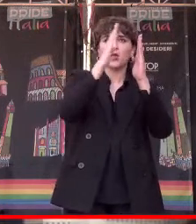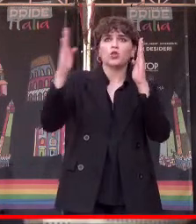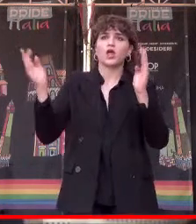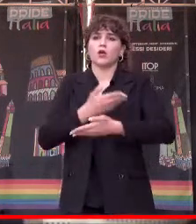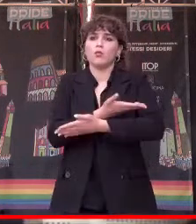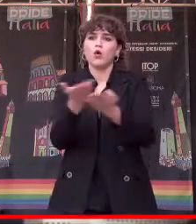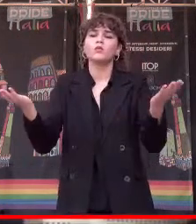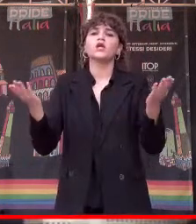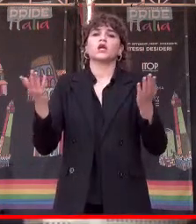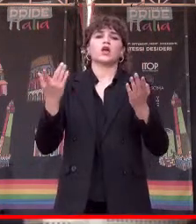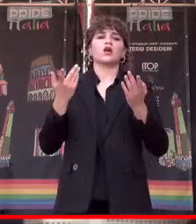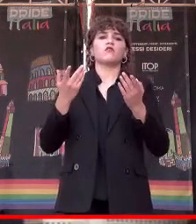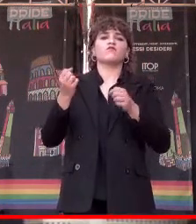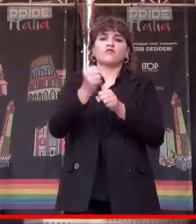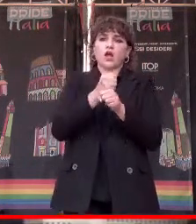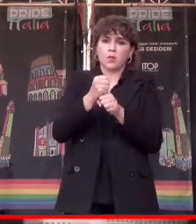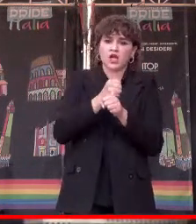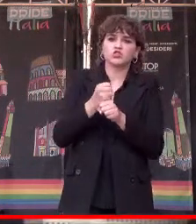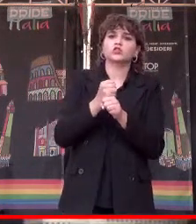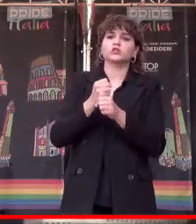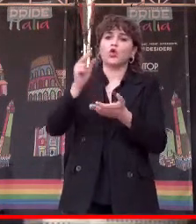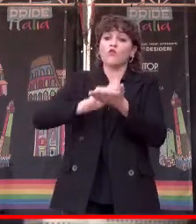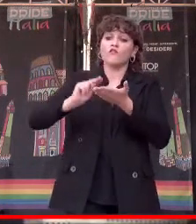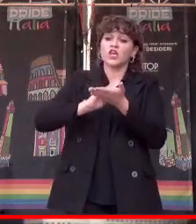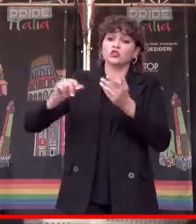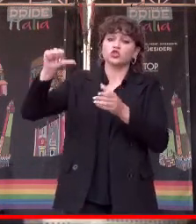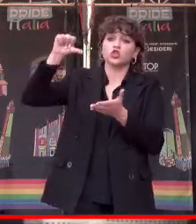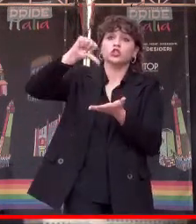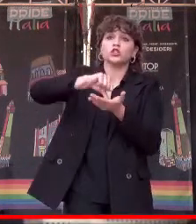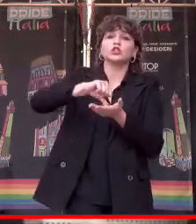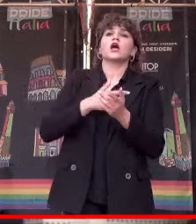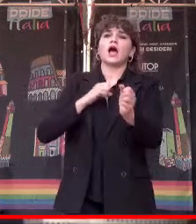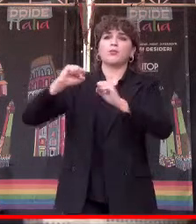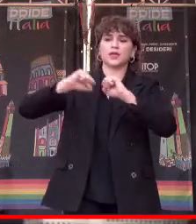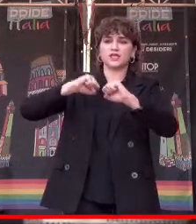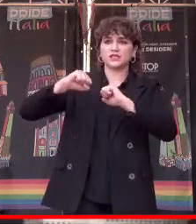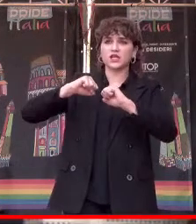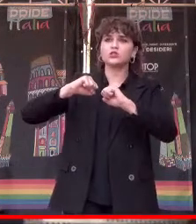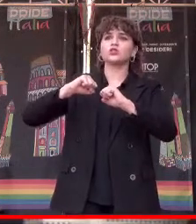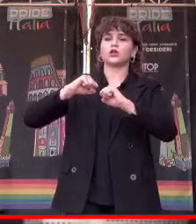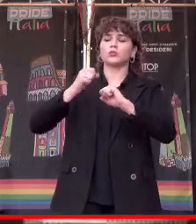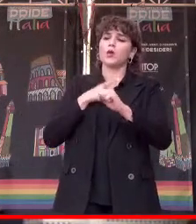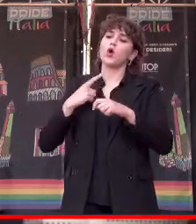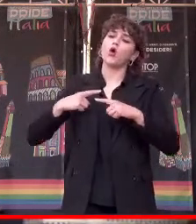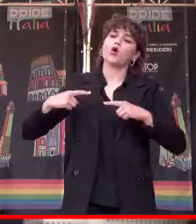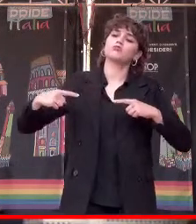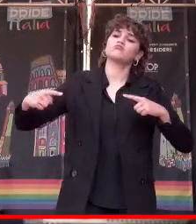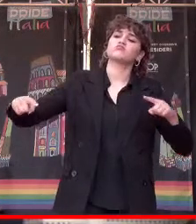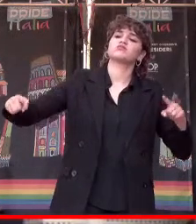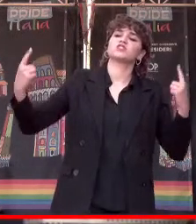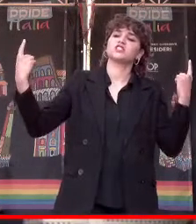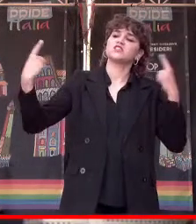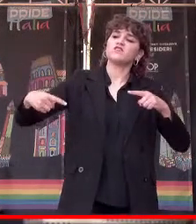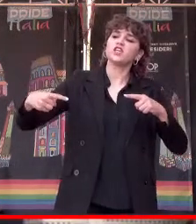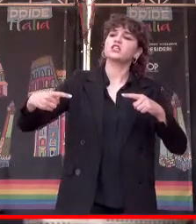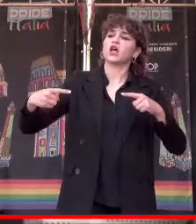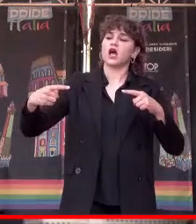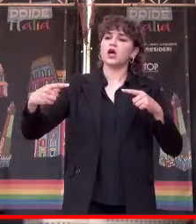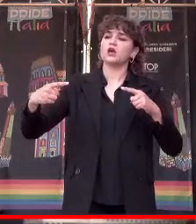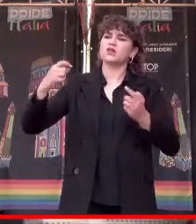farmacie, gli uffici decentrati dell'amministrazione. Quindi è una sfida sicuramente importante, che però passa attraverso